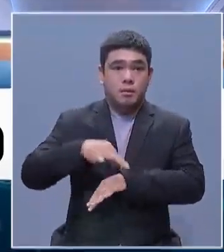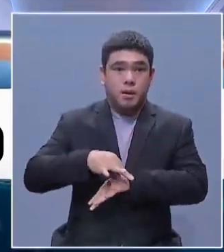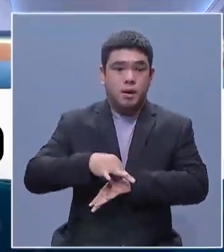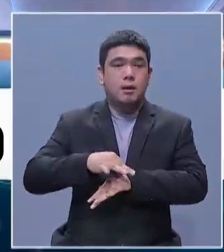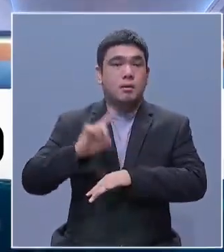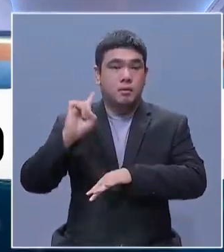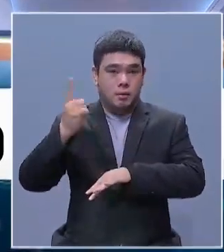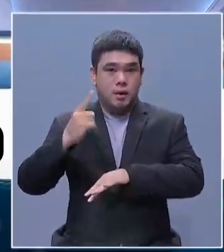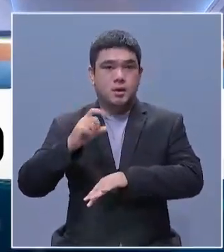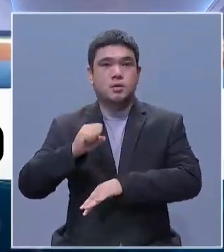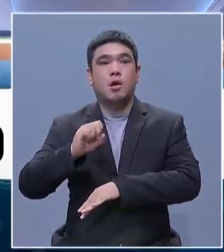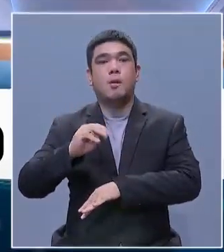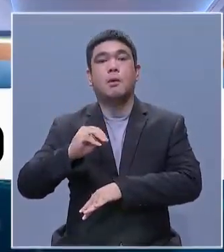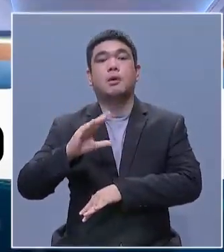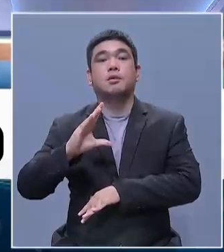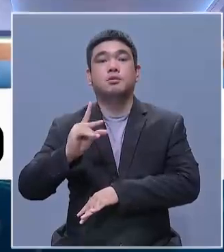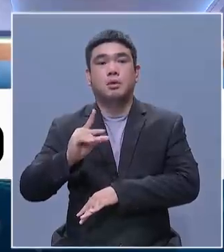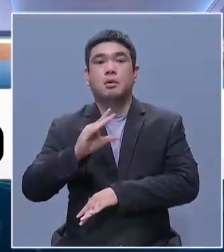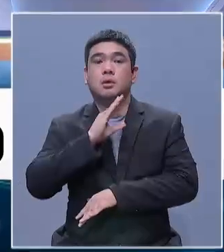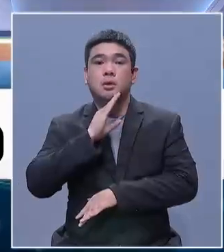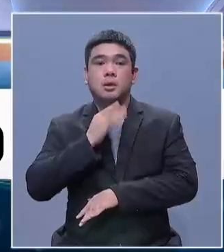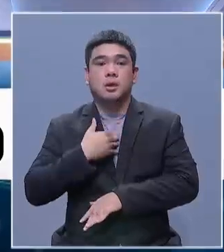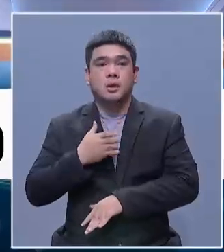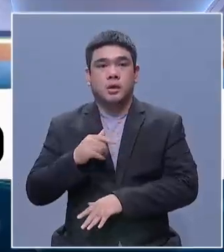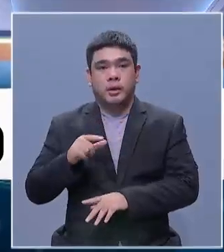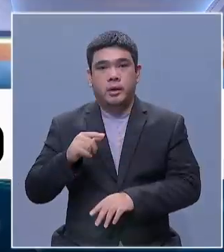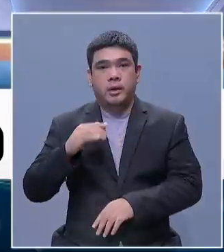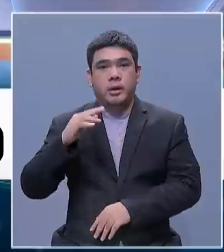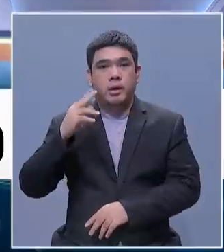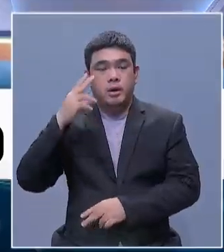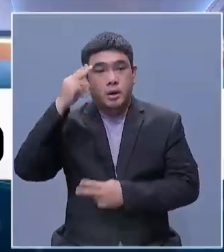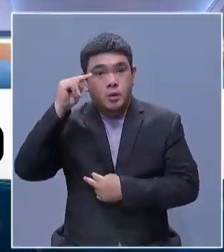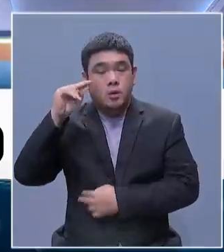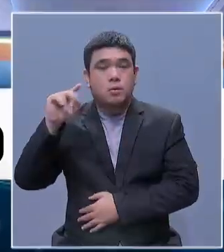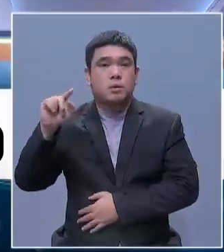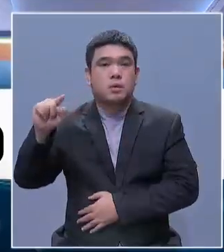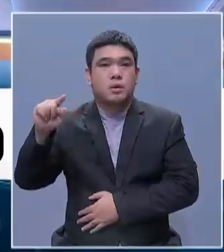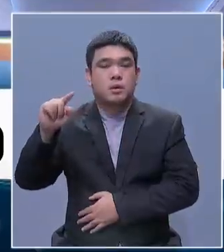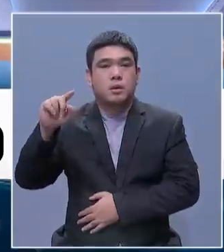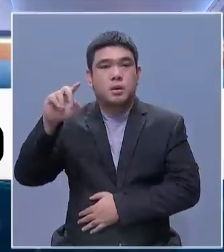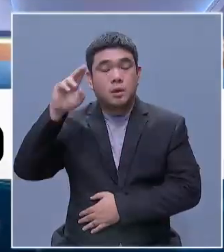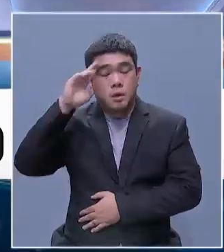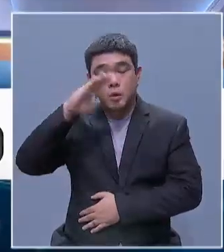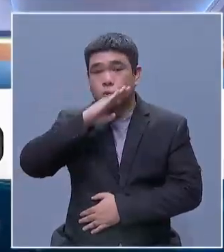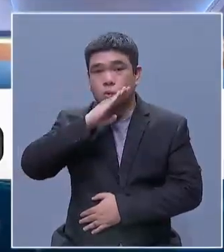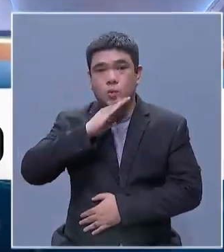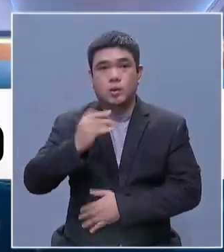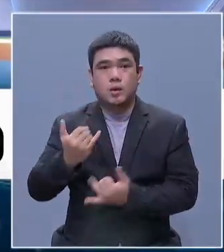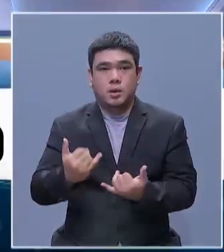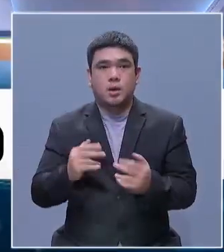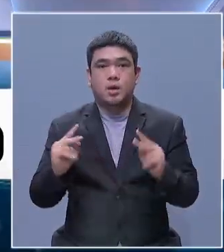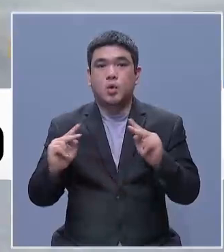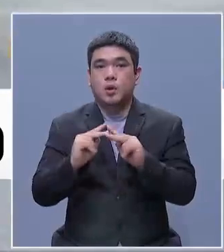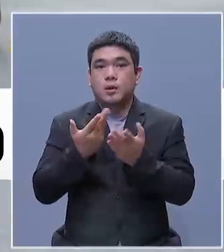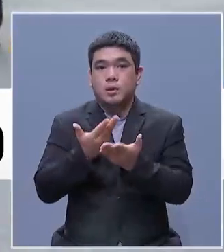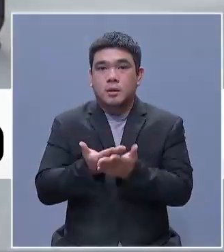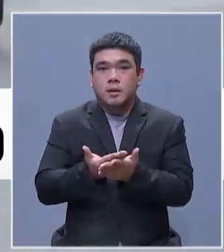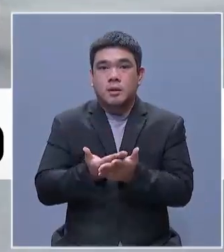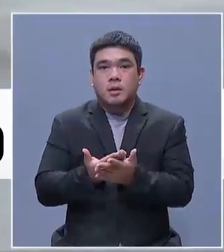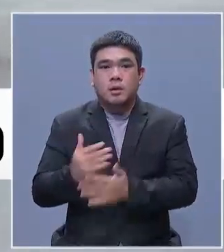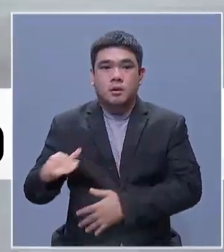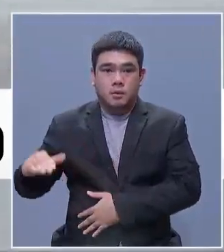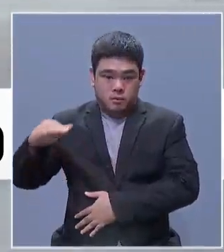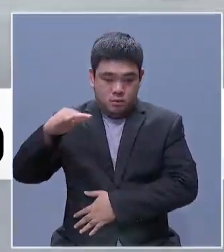เลขาธิการสมช.นะคะซึ่งทันทีที่คุณเศรษฐาทวีสินนายกรัฐมนตรีและรัฐมนตรีว่าการกระทรวงการคลังเดินทางมาถึงวันนี้